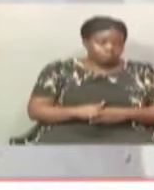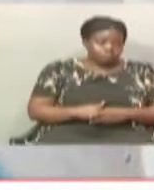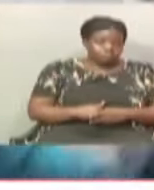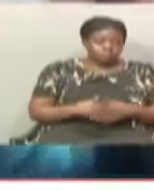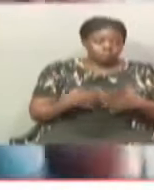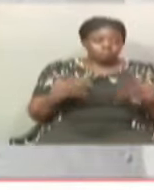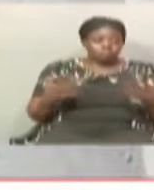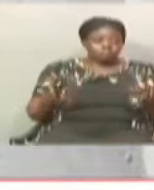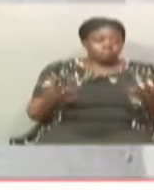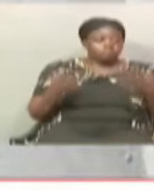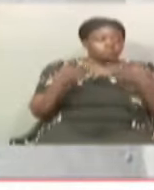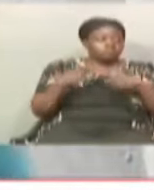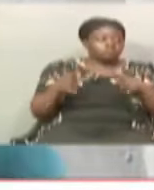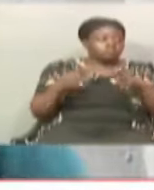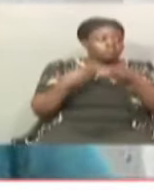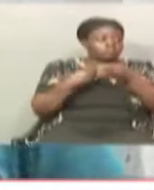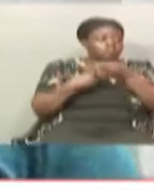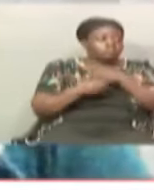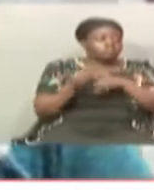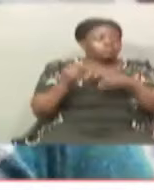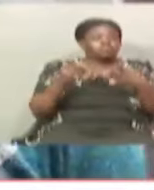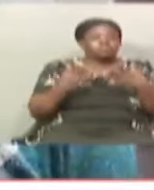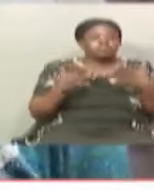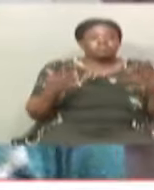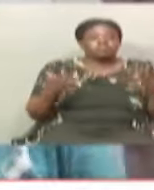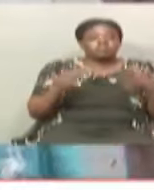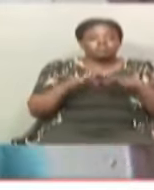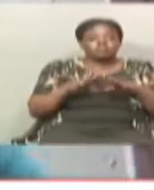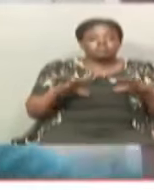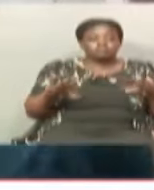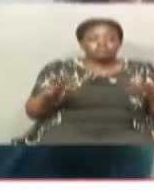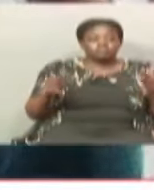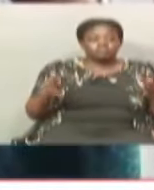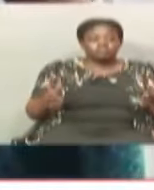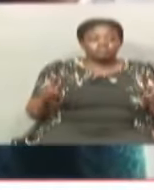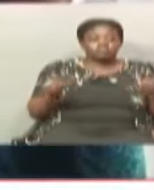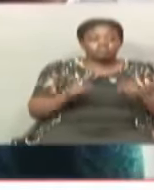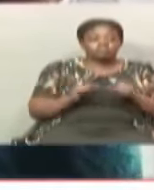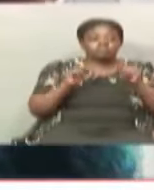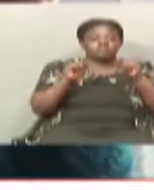Joseph atandise okubatunda atunda eri ku kibanja nga bw'ajja wano